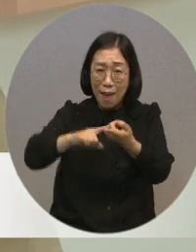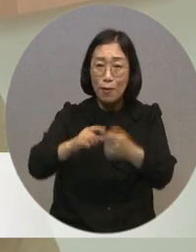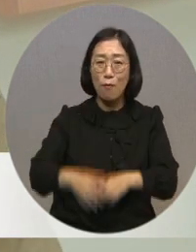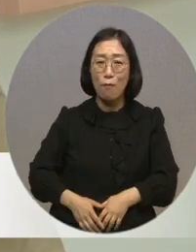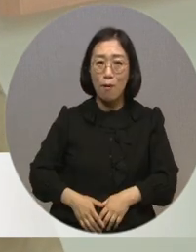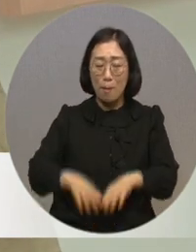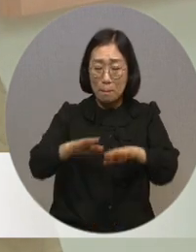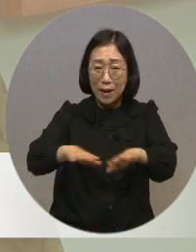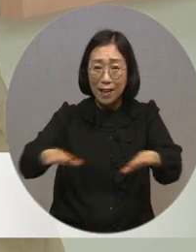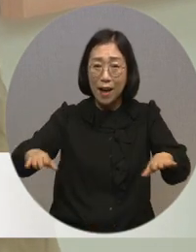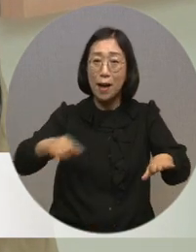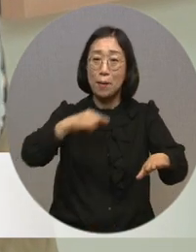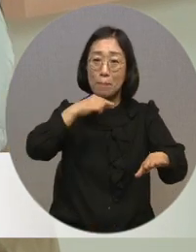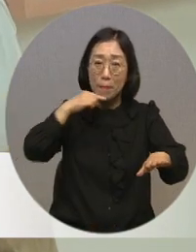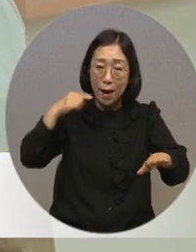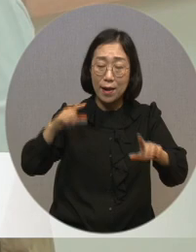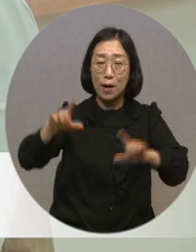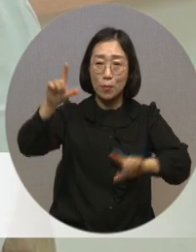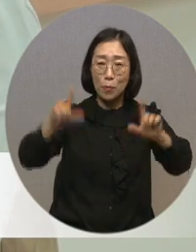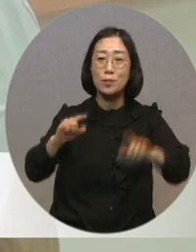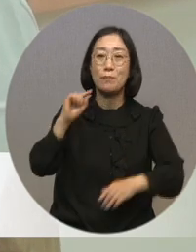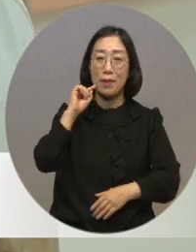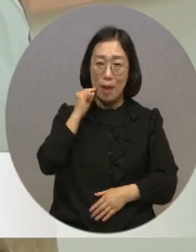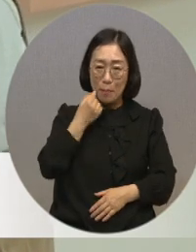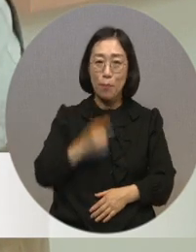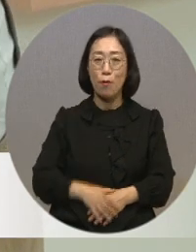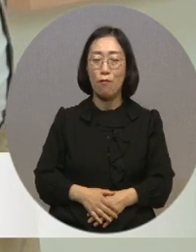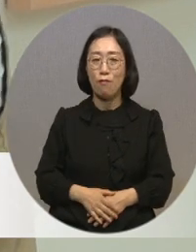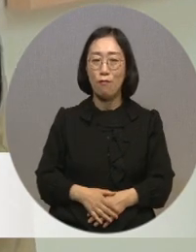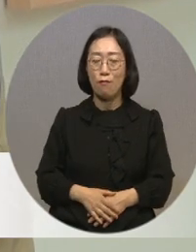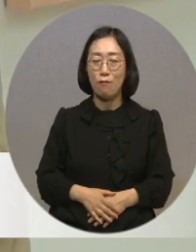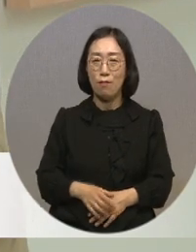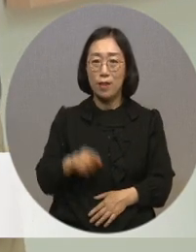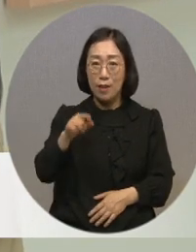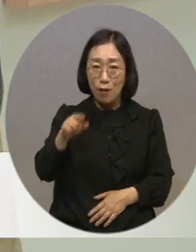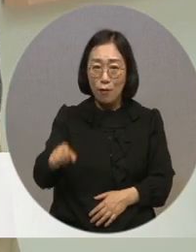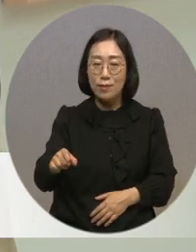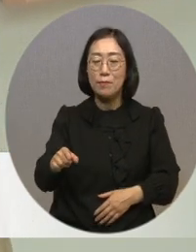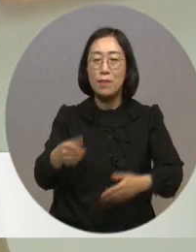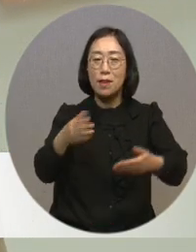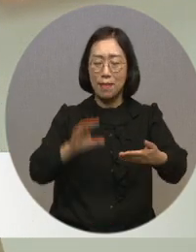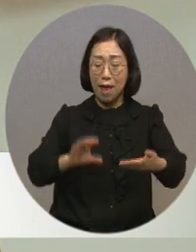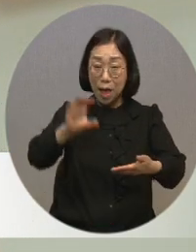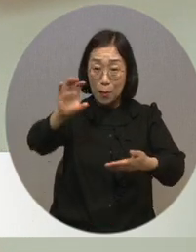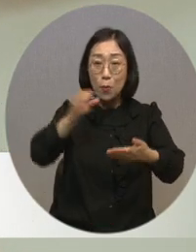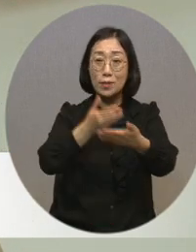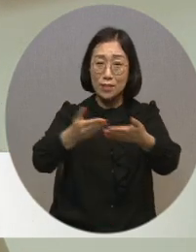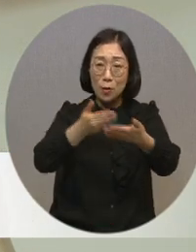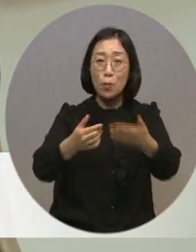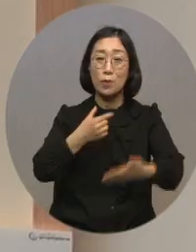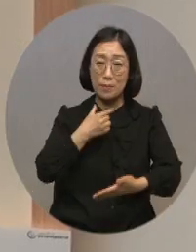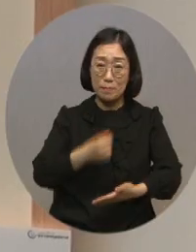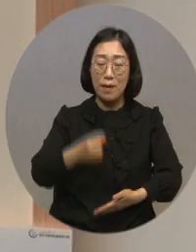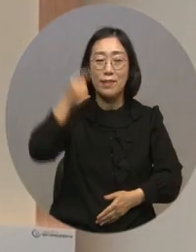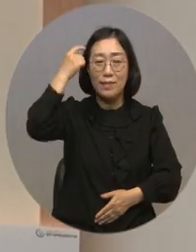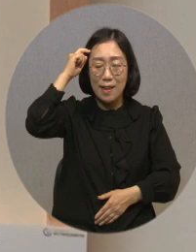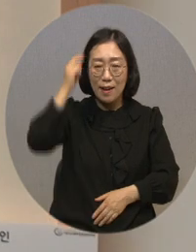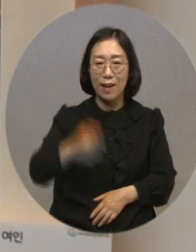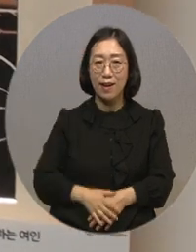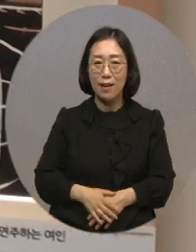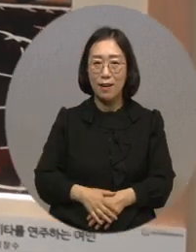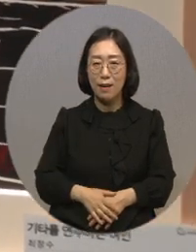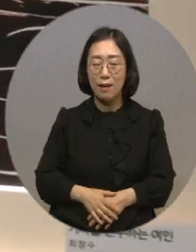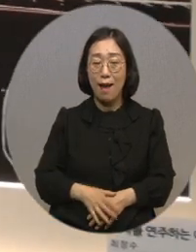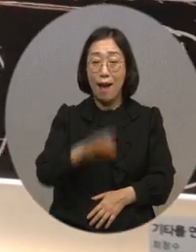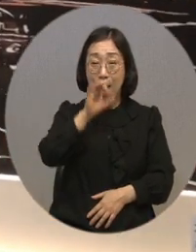바닥에 이렇게 이렇게 있는 것들 보고 그래서 이 꽃을 한번 그려보겠다 생각을 했었어요. 작품 한 점